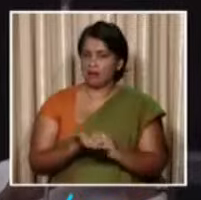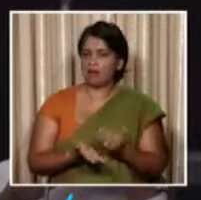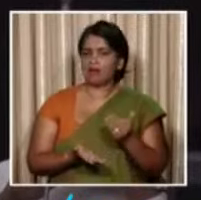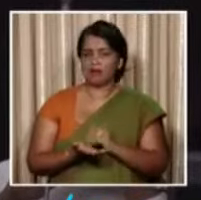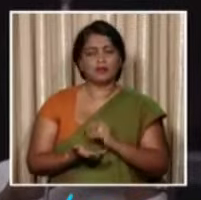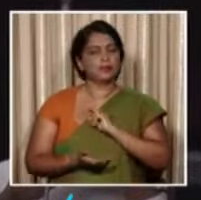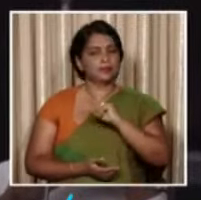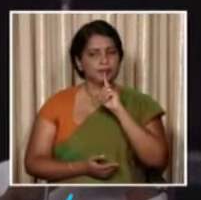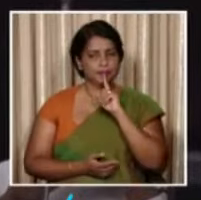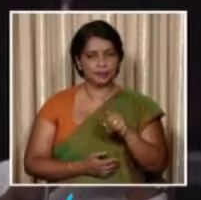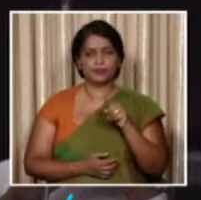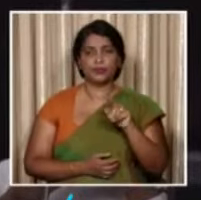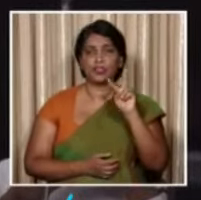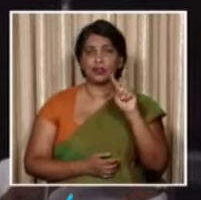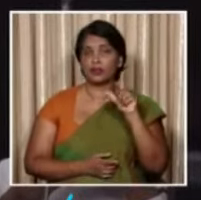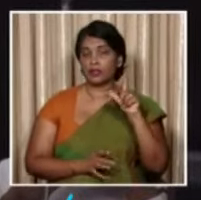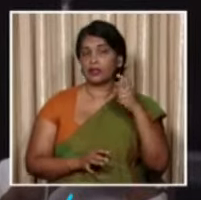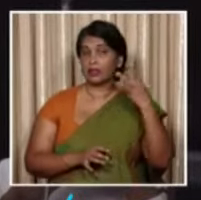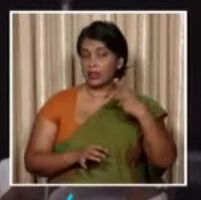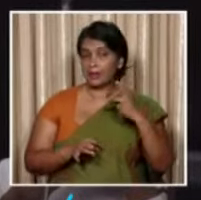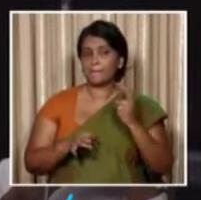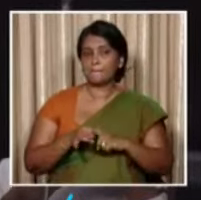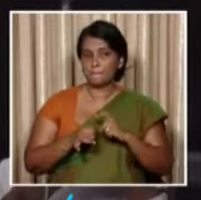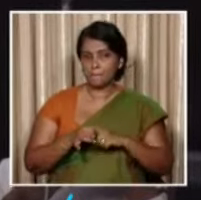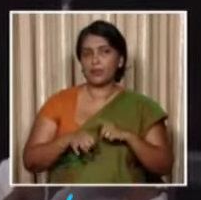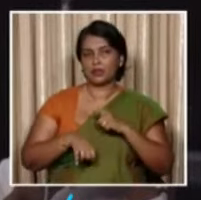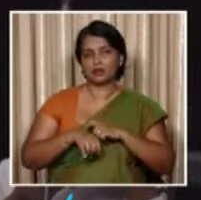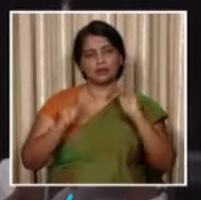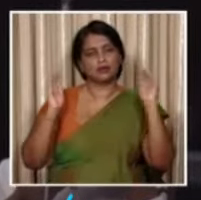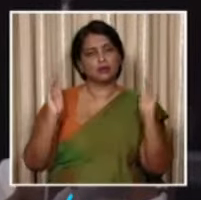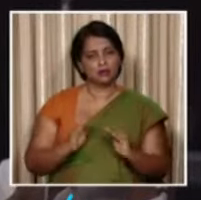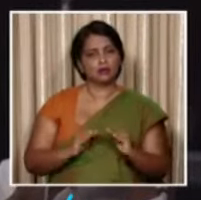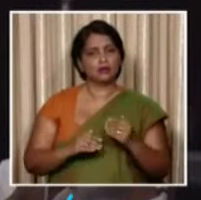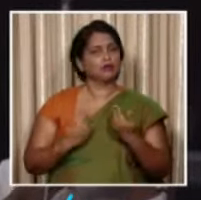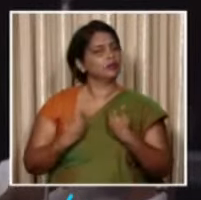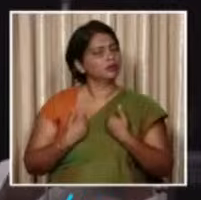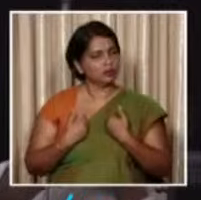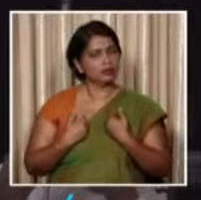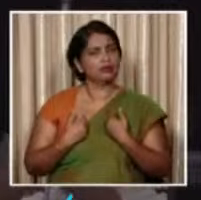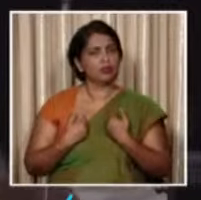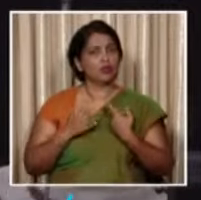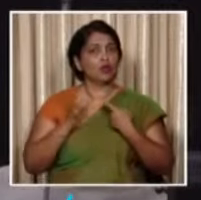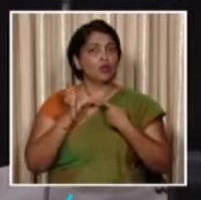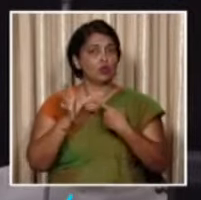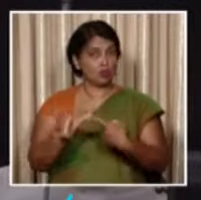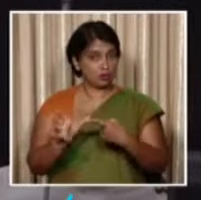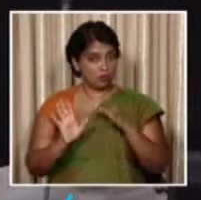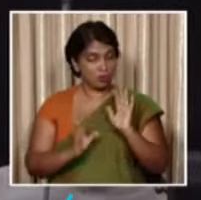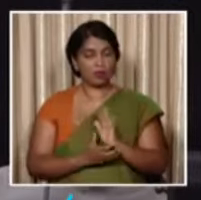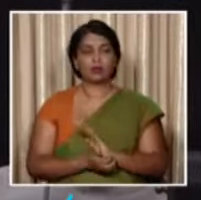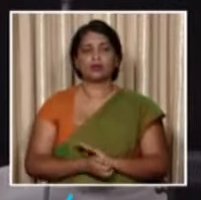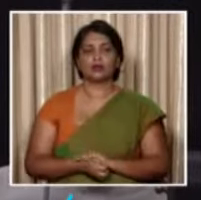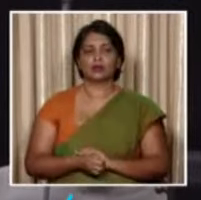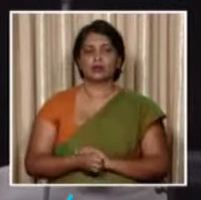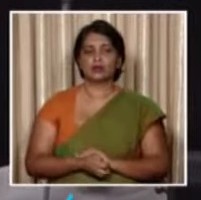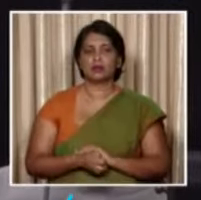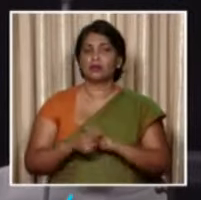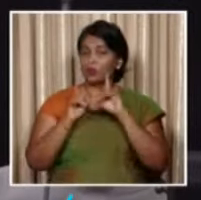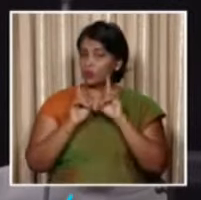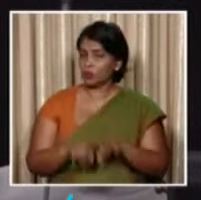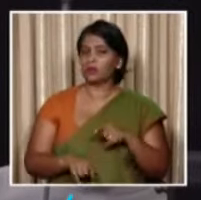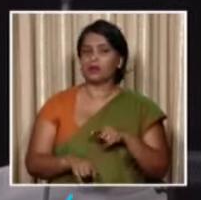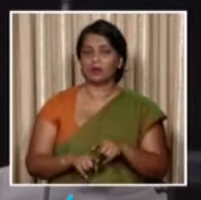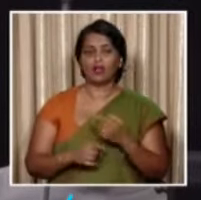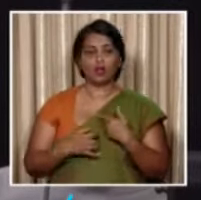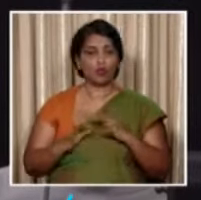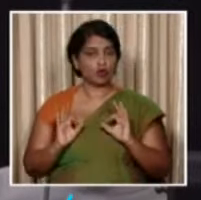ඉල්ලීමක් කරනවා 27-2 ප්‍රශ්නෙට කාලය සීමා කරන්න. මොකද අපි පිළිතුරු ලබා දිය යුතුයි. ඊළඟට මේ ආකාරයට